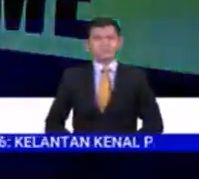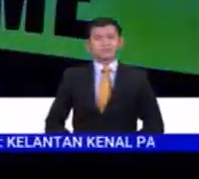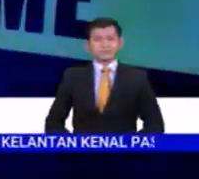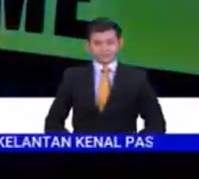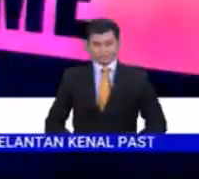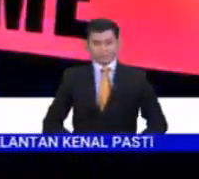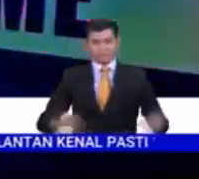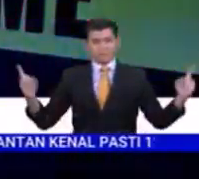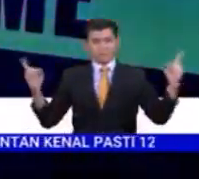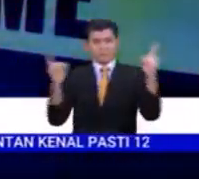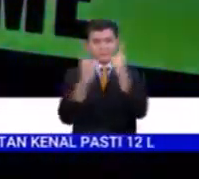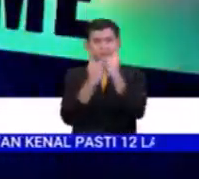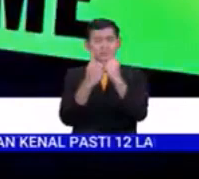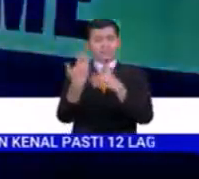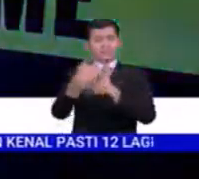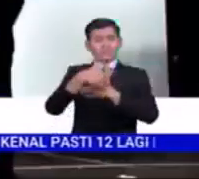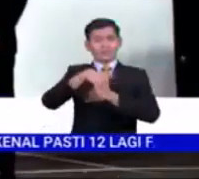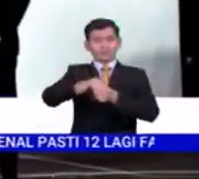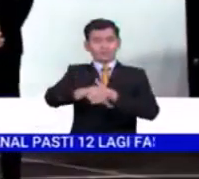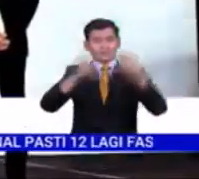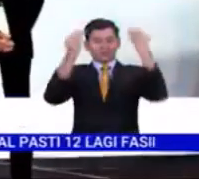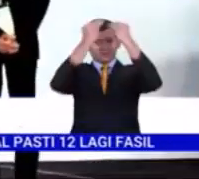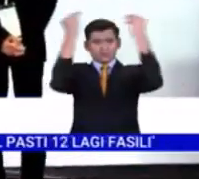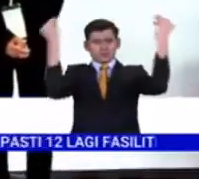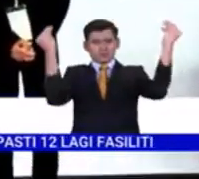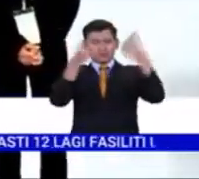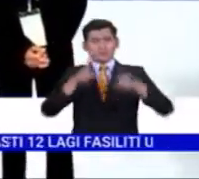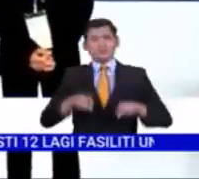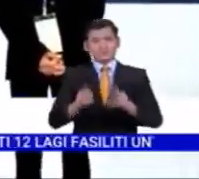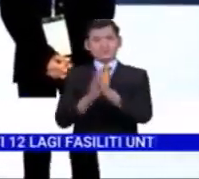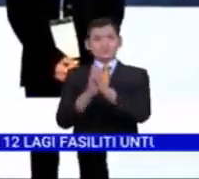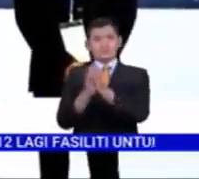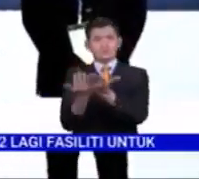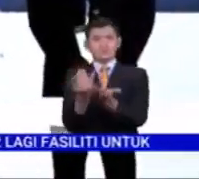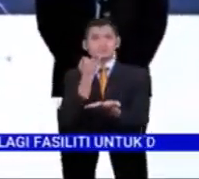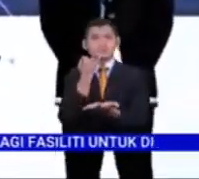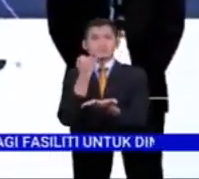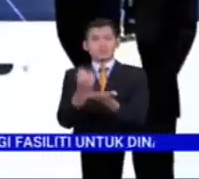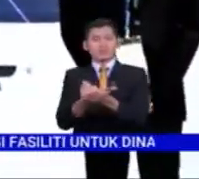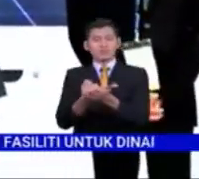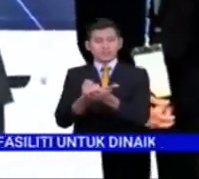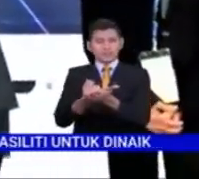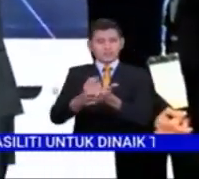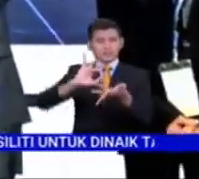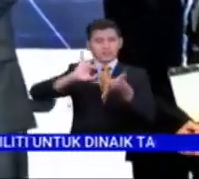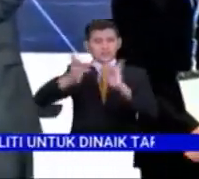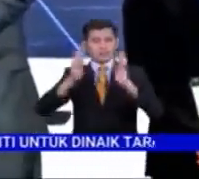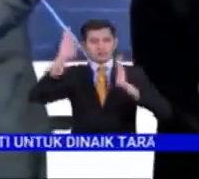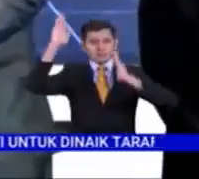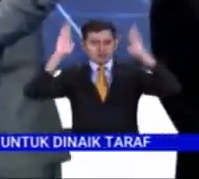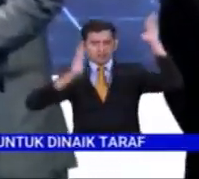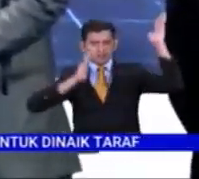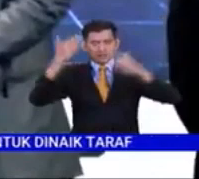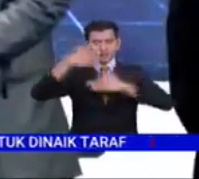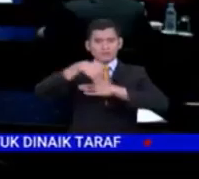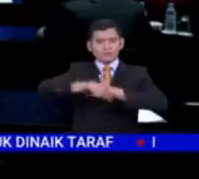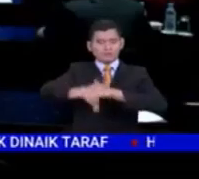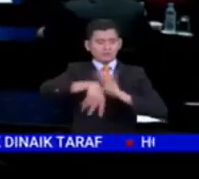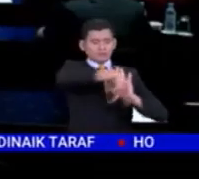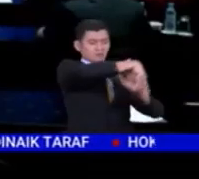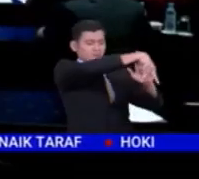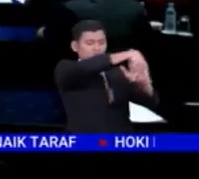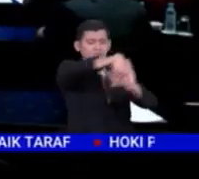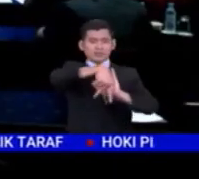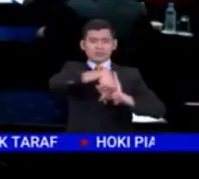Beliau ditemui selepas majlis pelancaran buku jenayah cyber di Malaysia bertempat di Pameran Perkhidmatan Pertahanan Asia dan Pameran Keselamatan